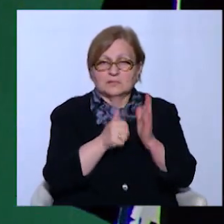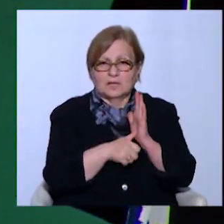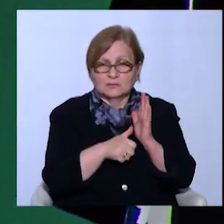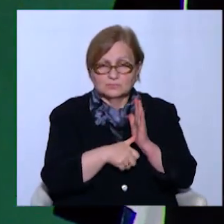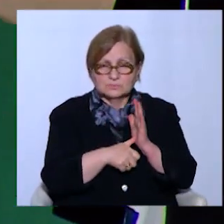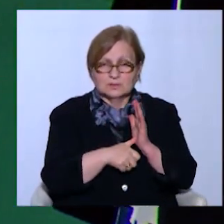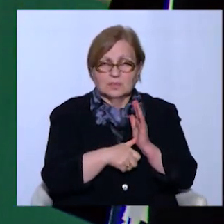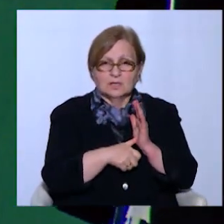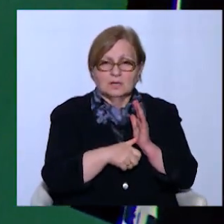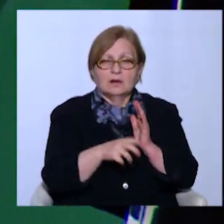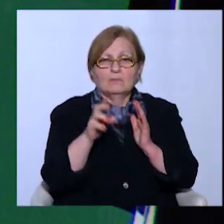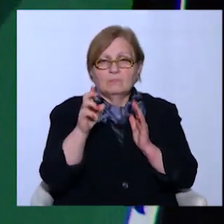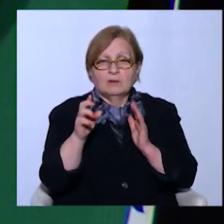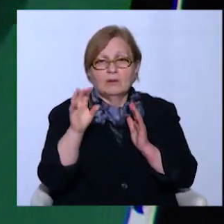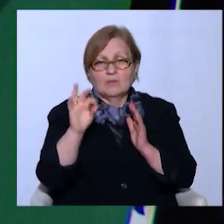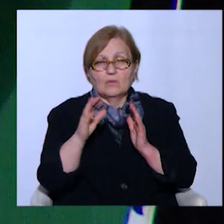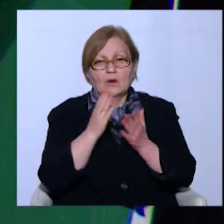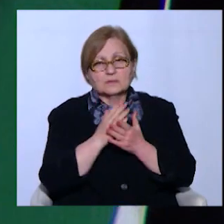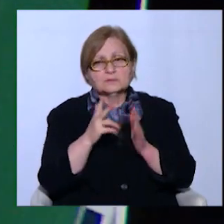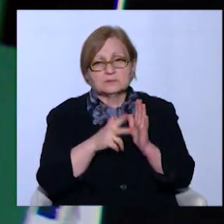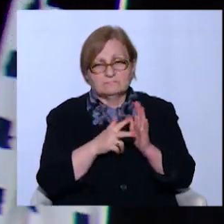ხოლო BO არის 8.